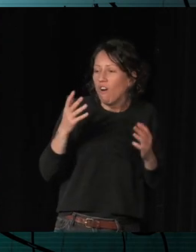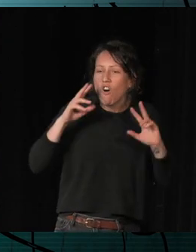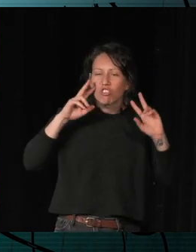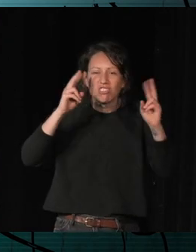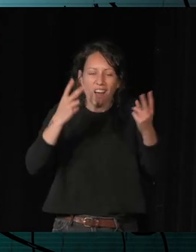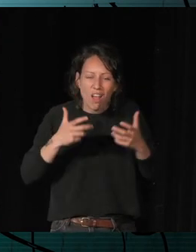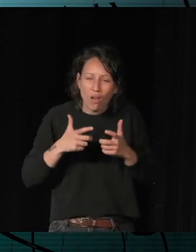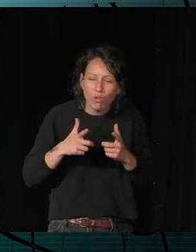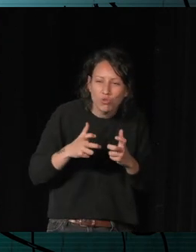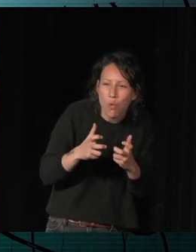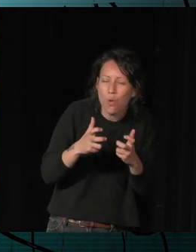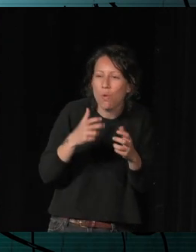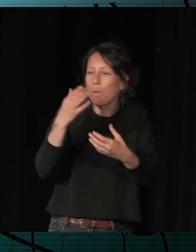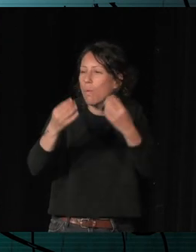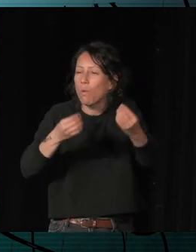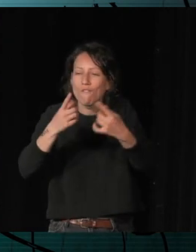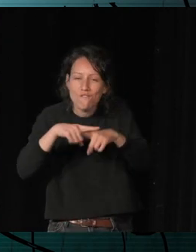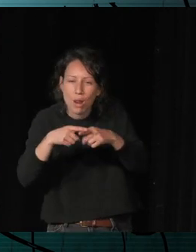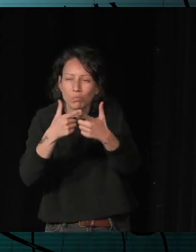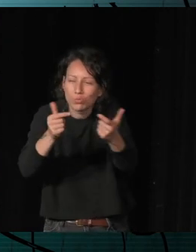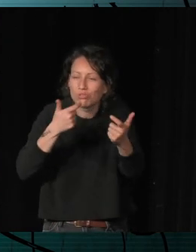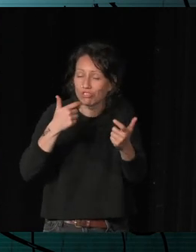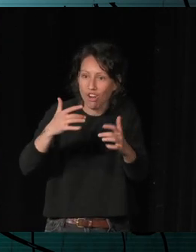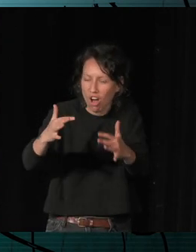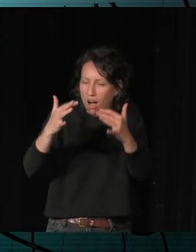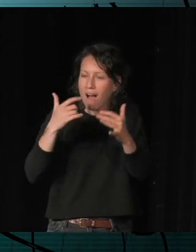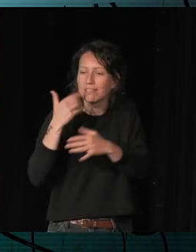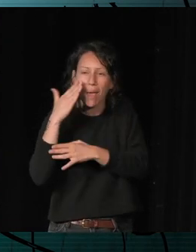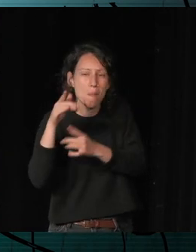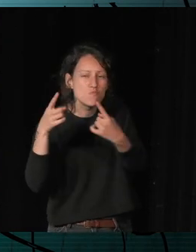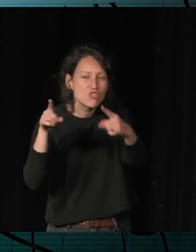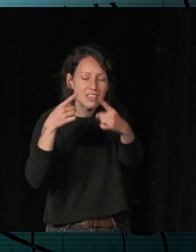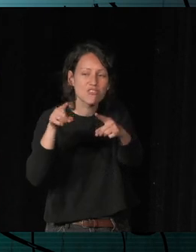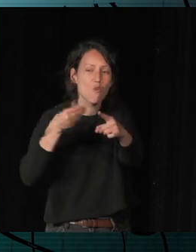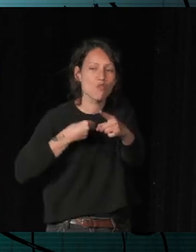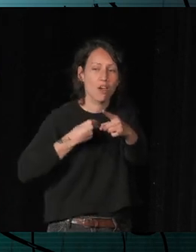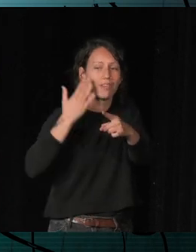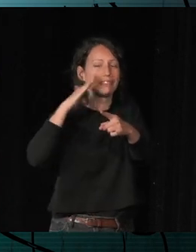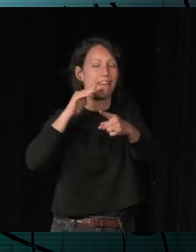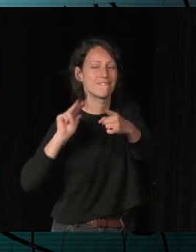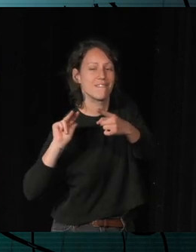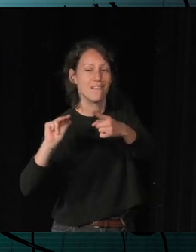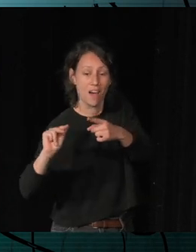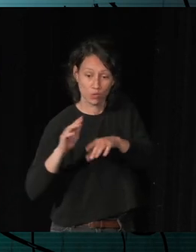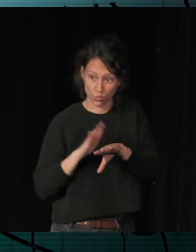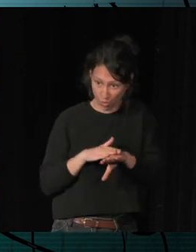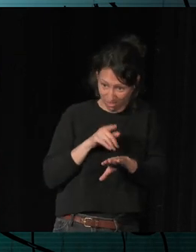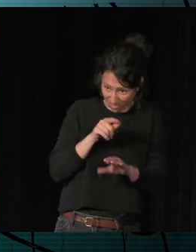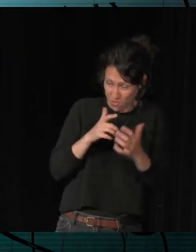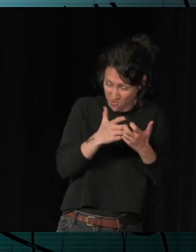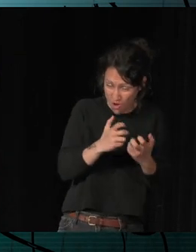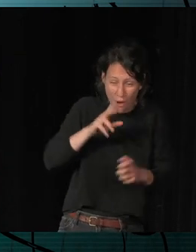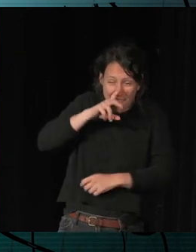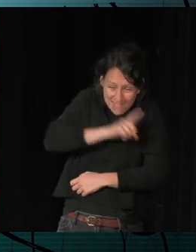passer et enfin bref et là du coup quand je jouais que la musique se déclencher voilà c'est la musique ça déclenche aléatoirement ça pouvait arriver d'ailleurs n'importe